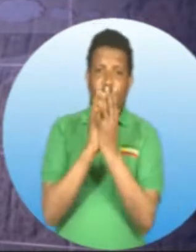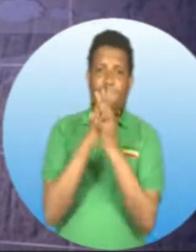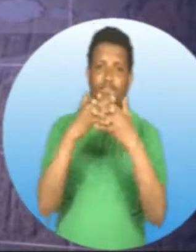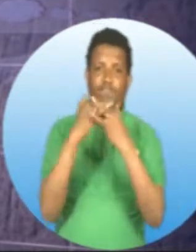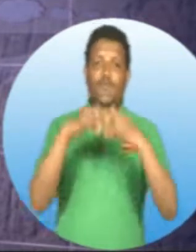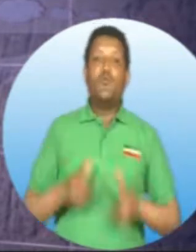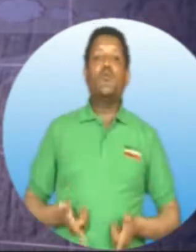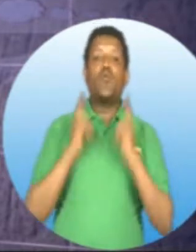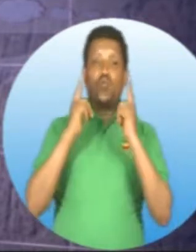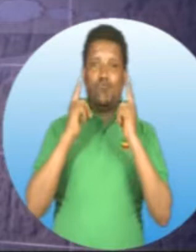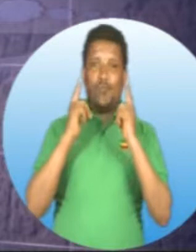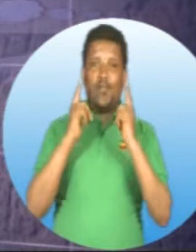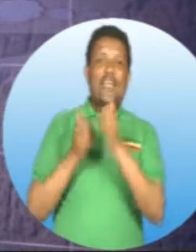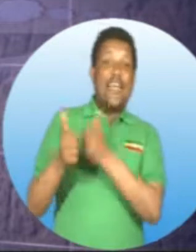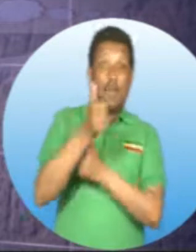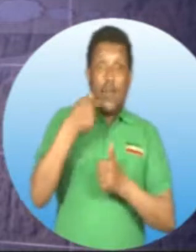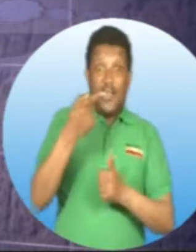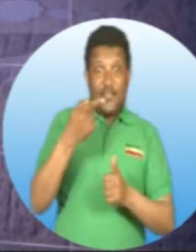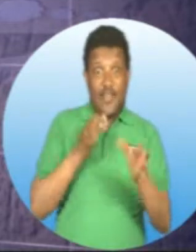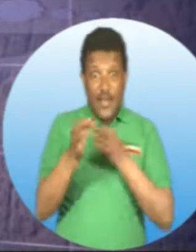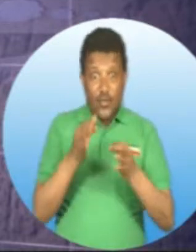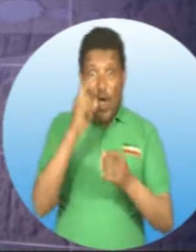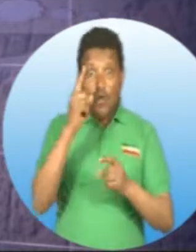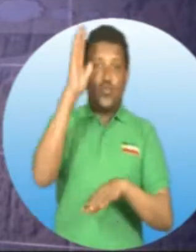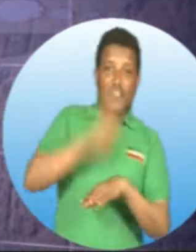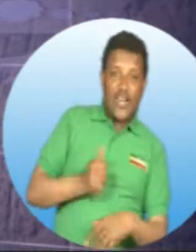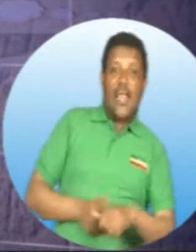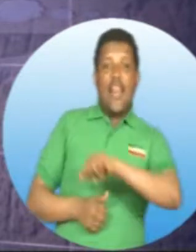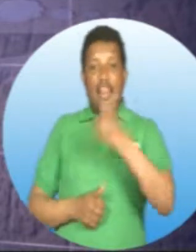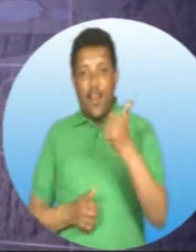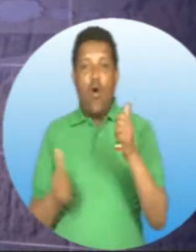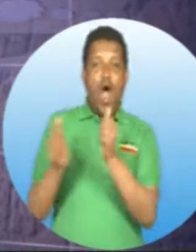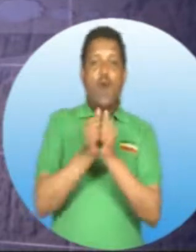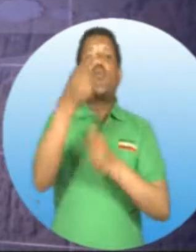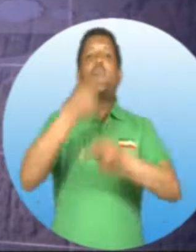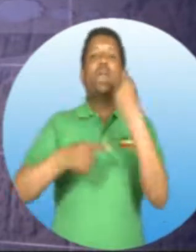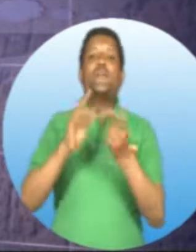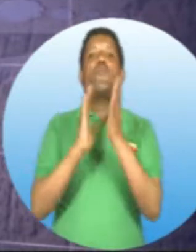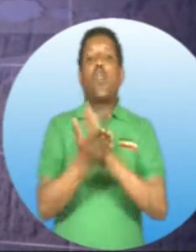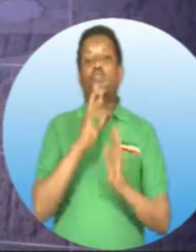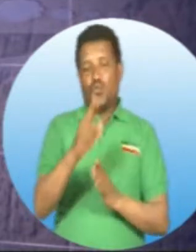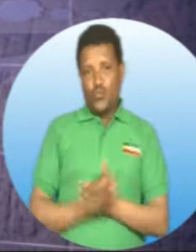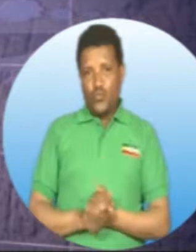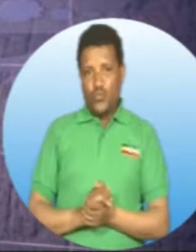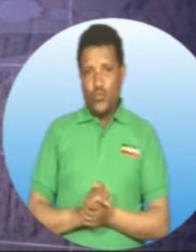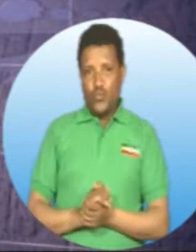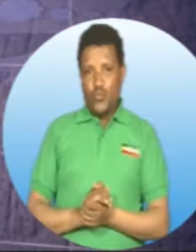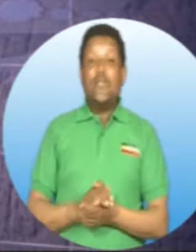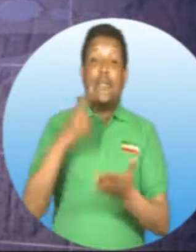ተሸራርበው የሚኖሩ ቀደም ብሎ እንደተገለጸው አንዱ ሲጠራ ሌላው አብሮ የሚመጣ መሆናቸውን